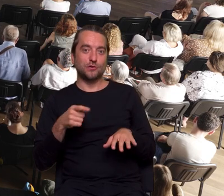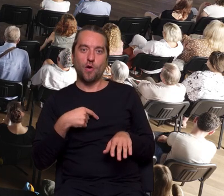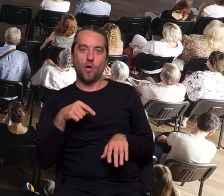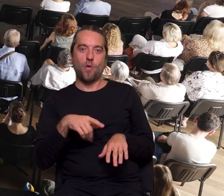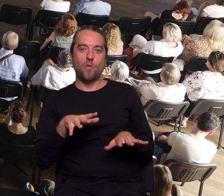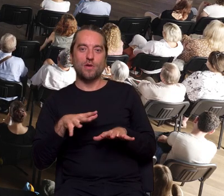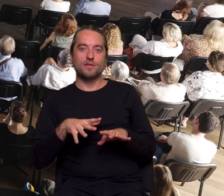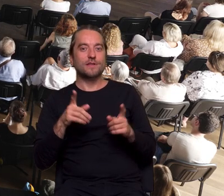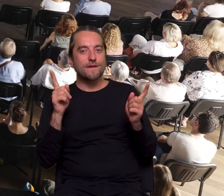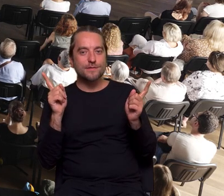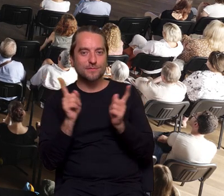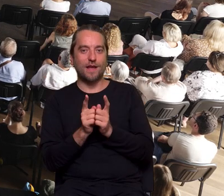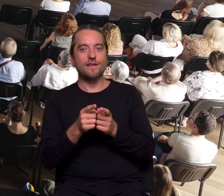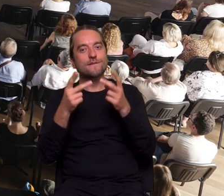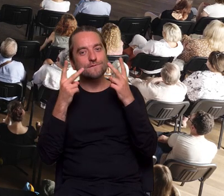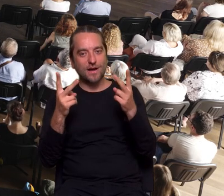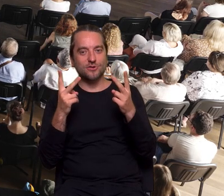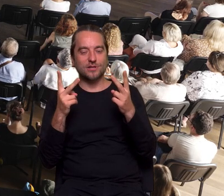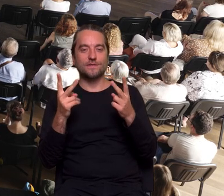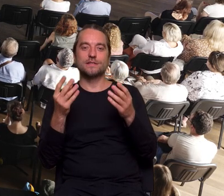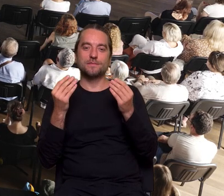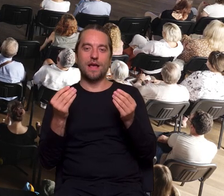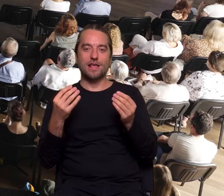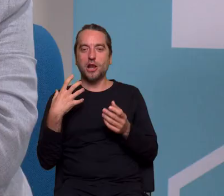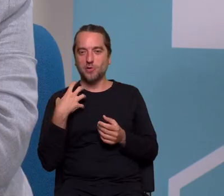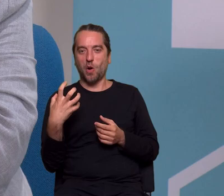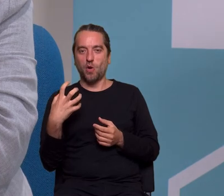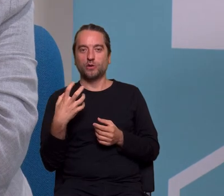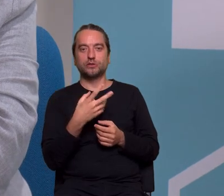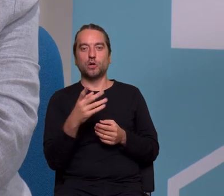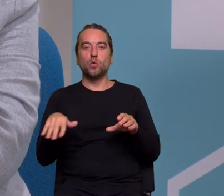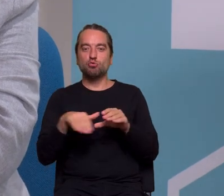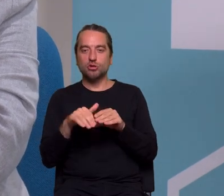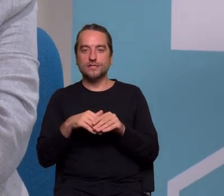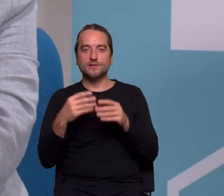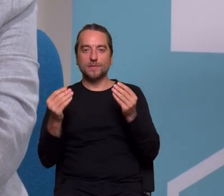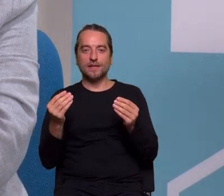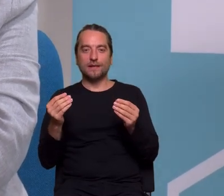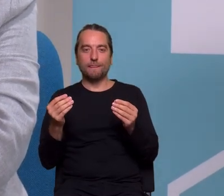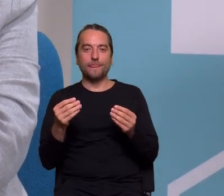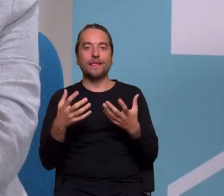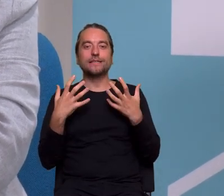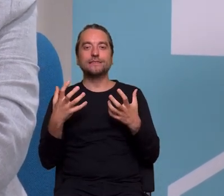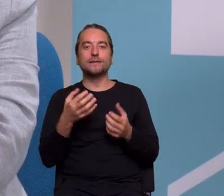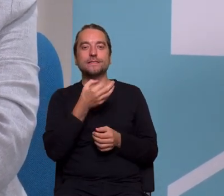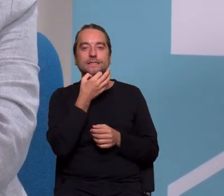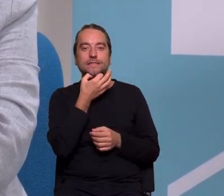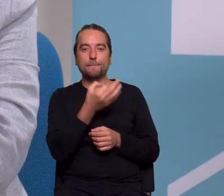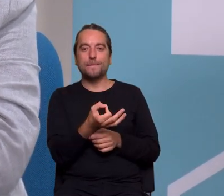mnie spotkanie. Cudowni goście, cudowni uczestnicy. Chciałam